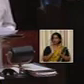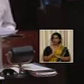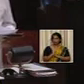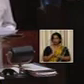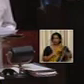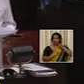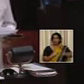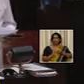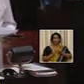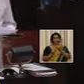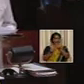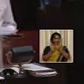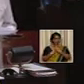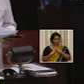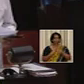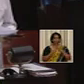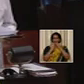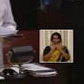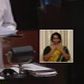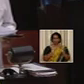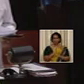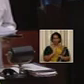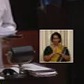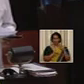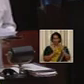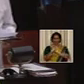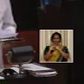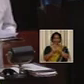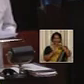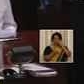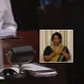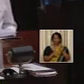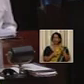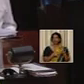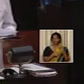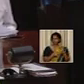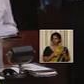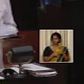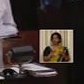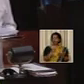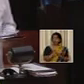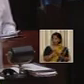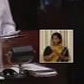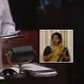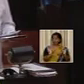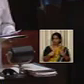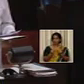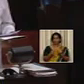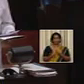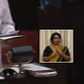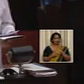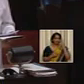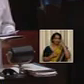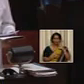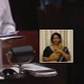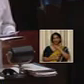මේ නිර්දේශය ලබා දුන්නා. උපදේශක කාරක සභාවේ ඔබතුමා මේ ලබා දුන්නු සහයෝගය තවදුරටත් ලබා ගැනීම සඳහා මම